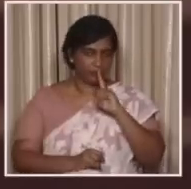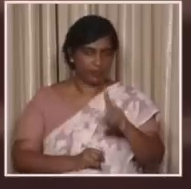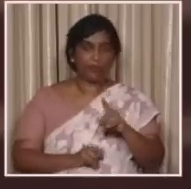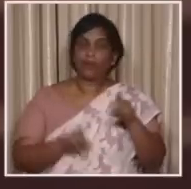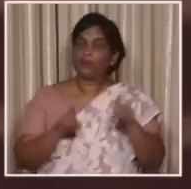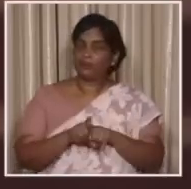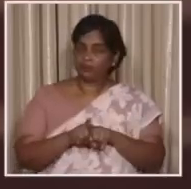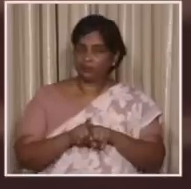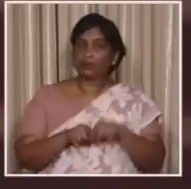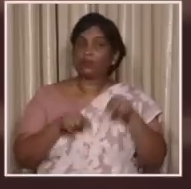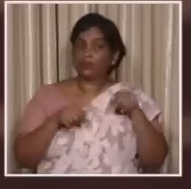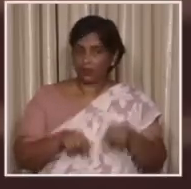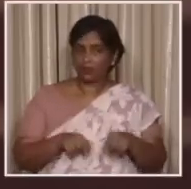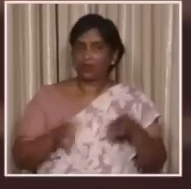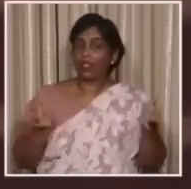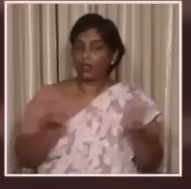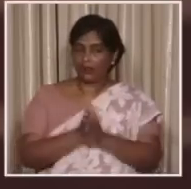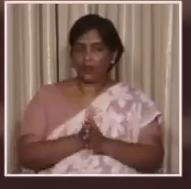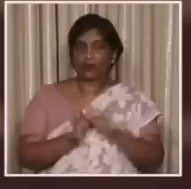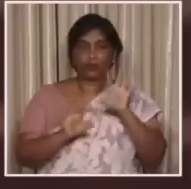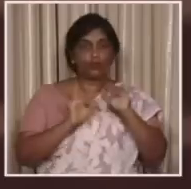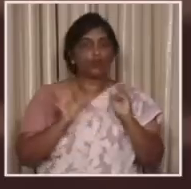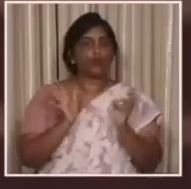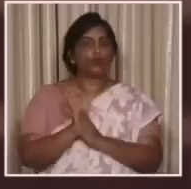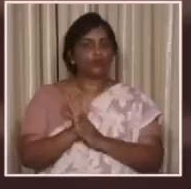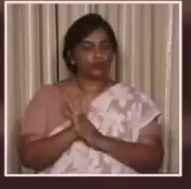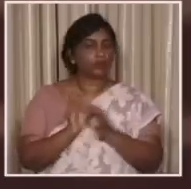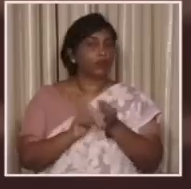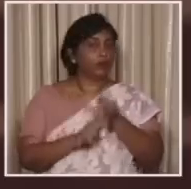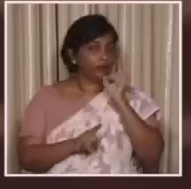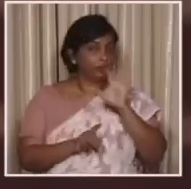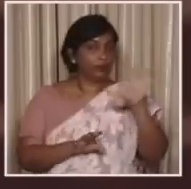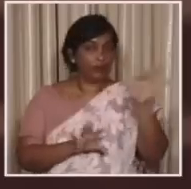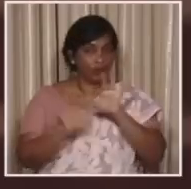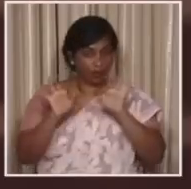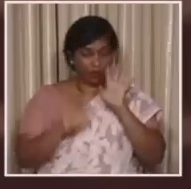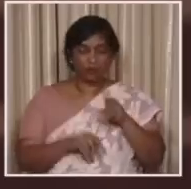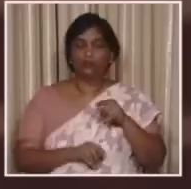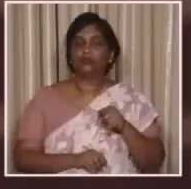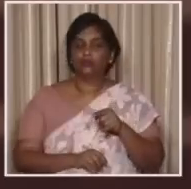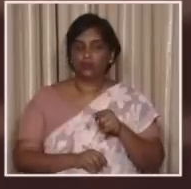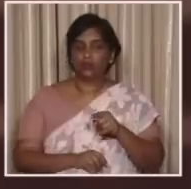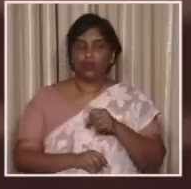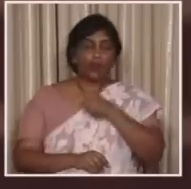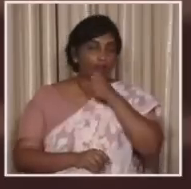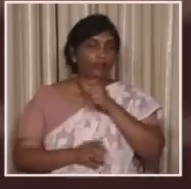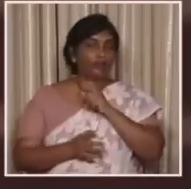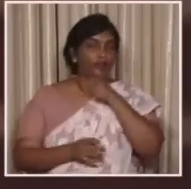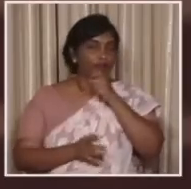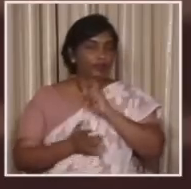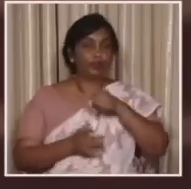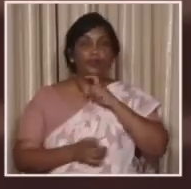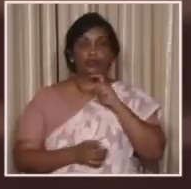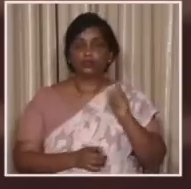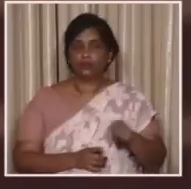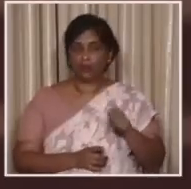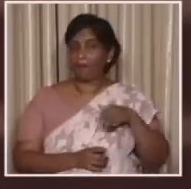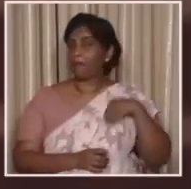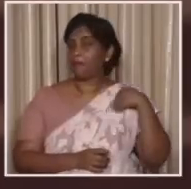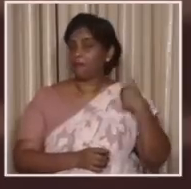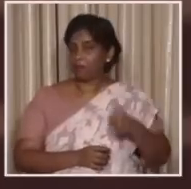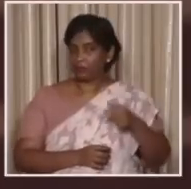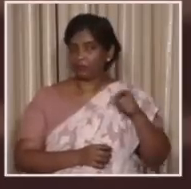ඒ නිසා මෙතනදී කව් වෙලා දැන් සිලෙක් කමිටිය පත් කර ජනාධිපතිතුමා පත් කරලා තියෙනවා විශ්‍රාමික විනිශ්චයකරුවෙක්ගේ